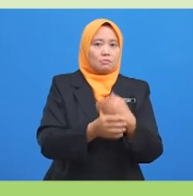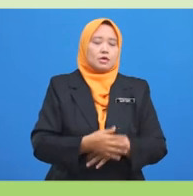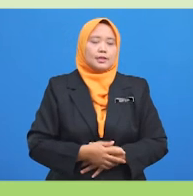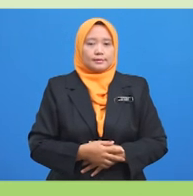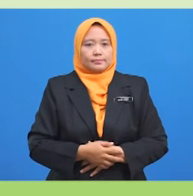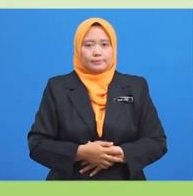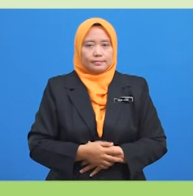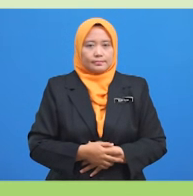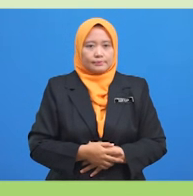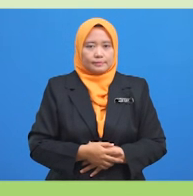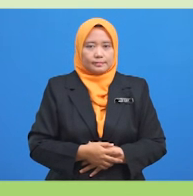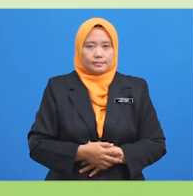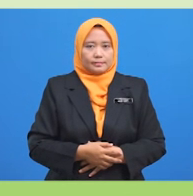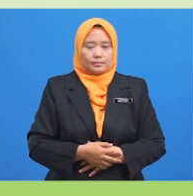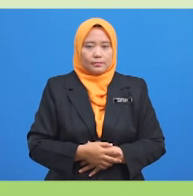RM80.